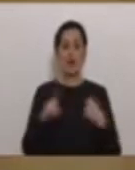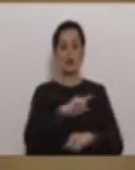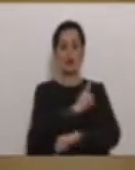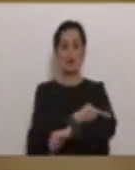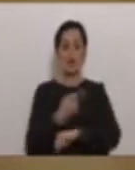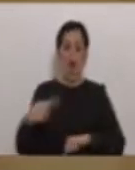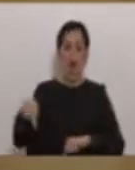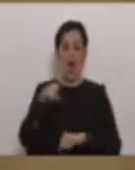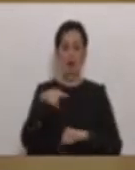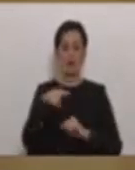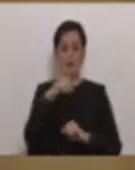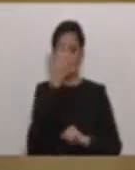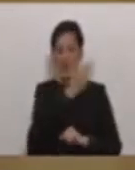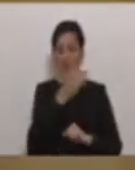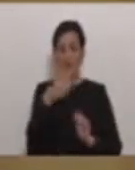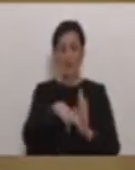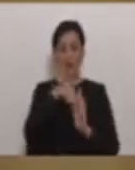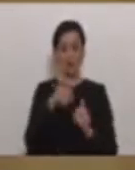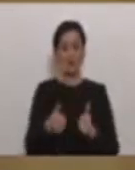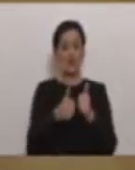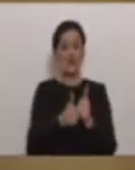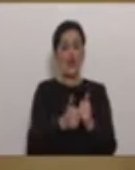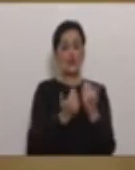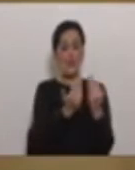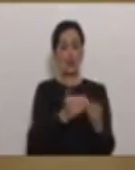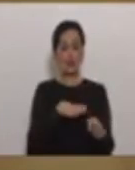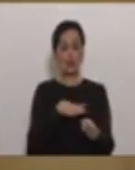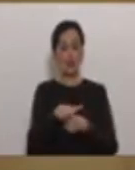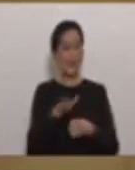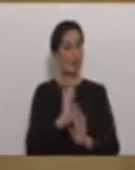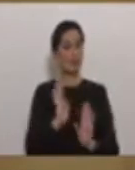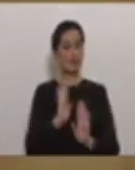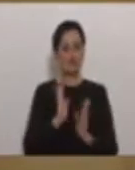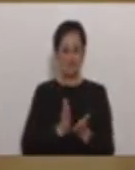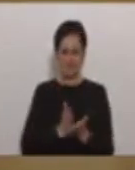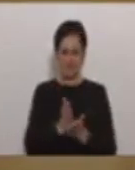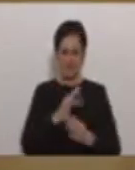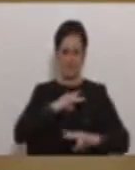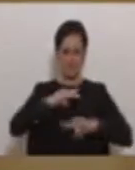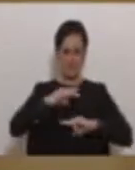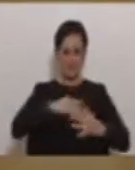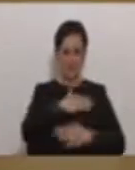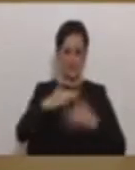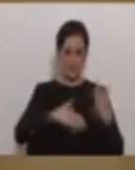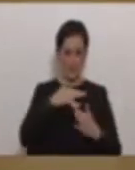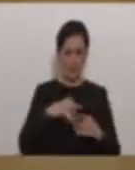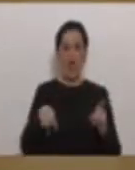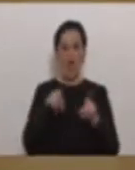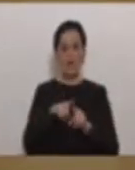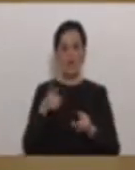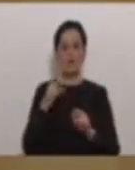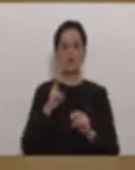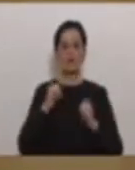ხალხის არჩევანის გვერდში და მათ შესრულების გვერდში დგას, არამედ მომართულია დესტაბილიზაციისაკენ და ასევე გამოდის